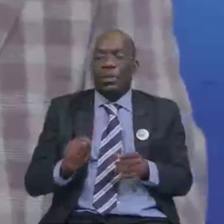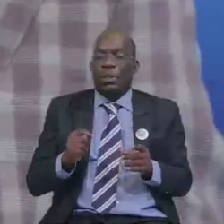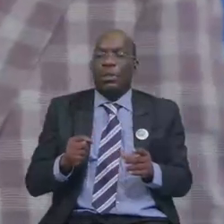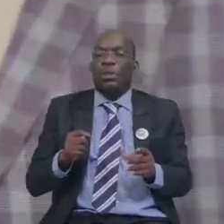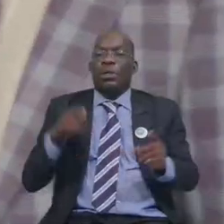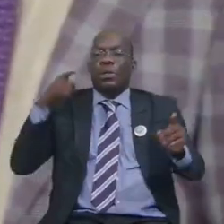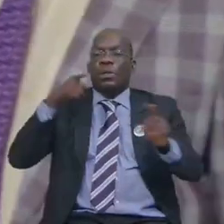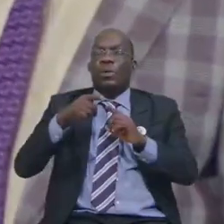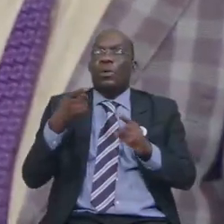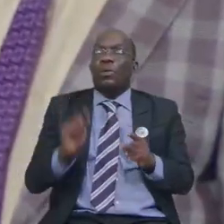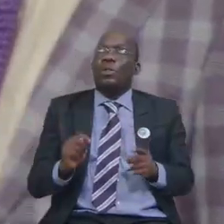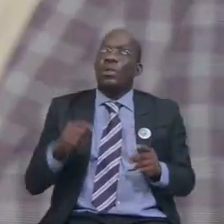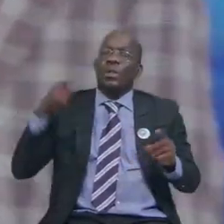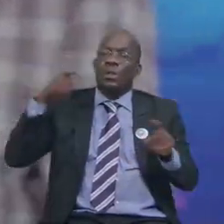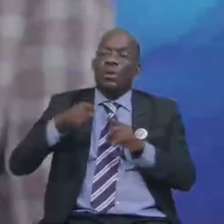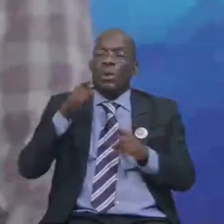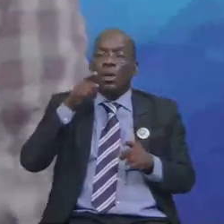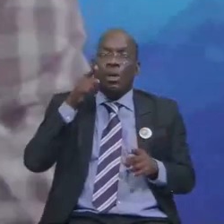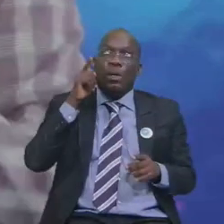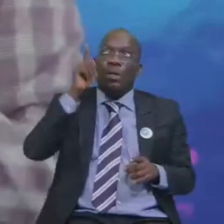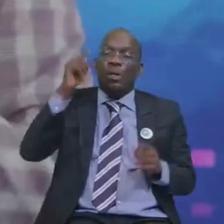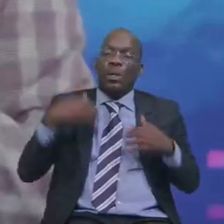qui a fixé devant toi